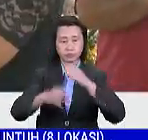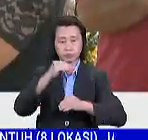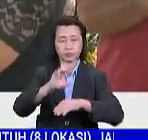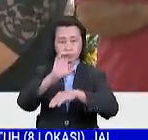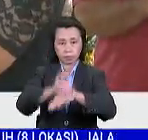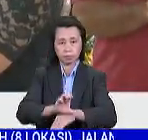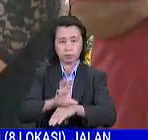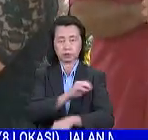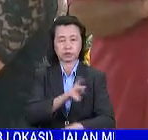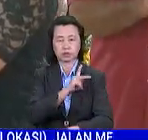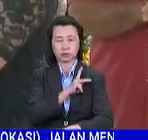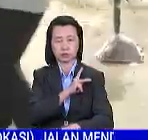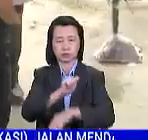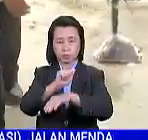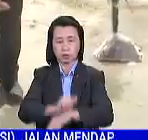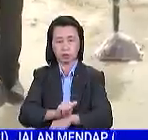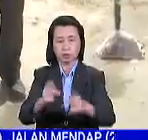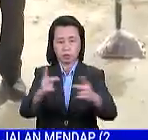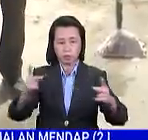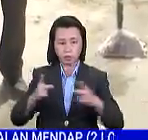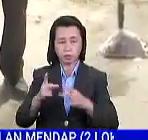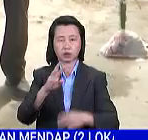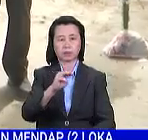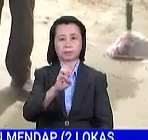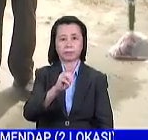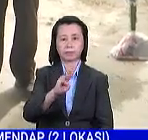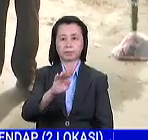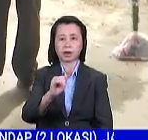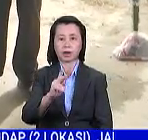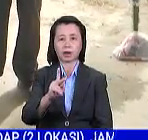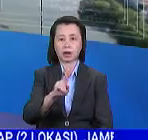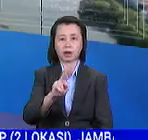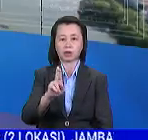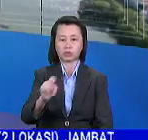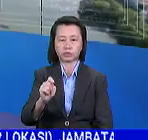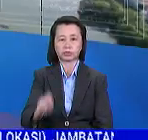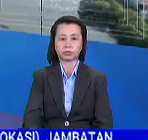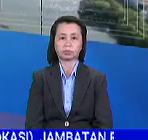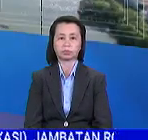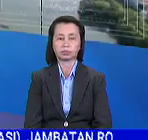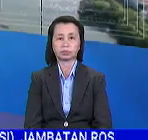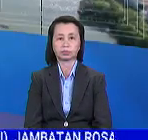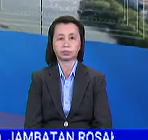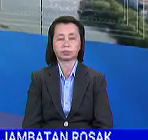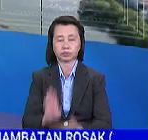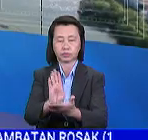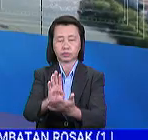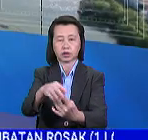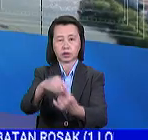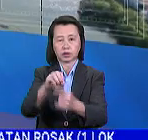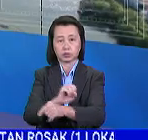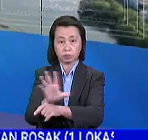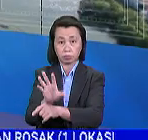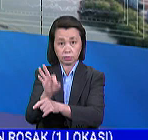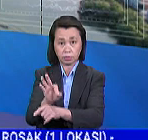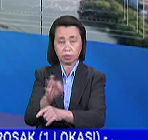gereja-gereja dan ketua-ketua adat bagi kawasan gunung takut di membakut penerima bantuan hard cover